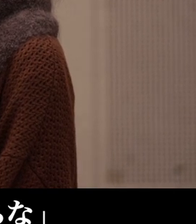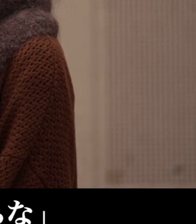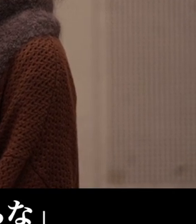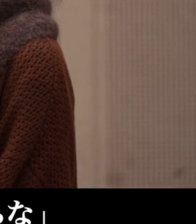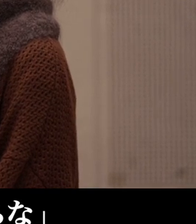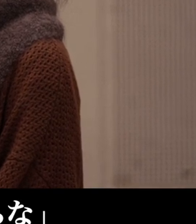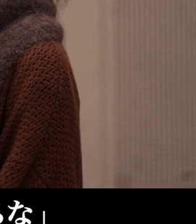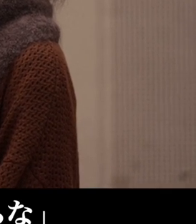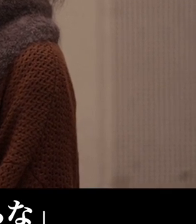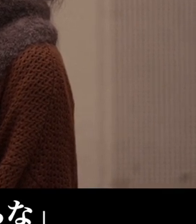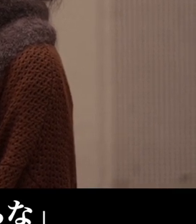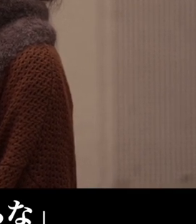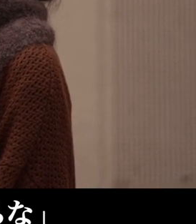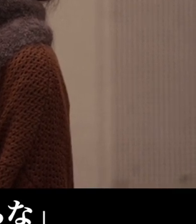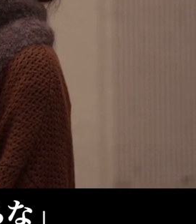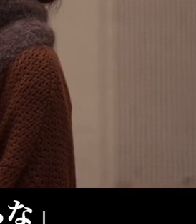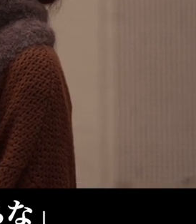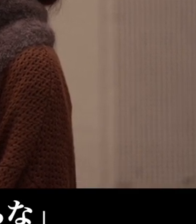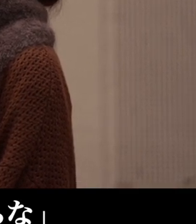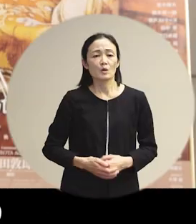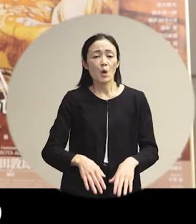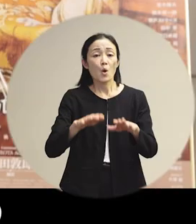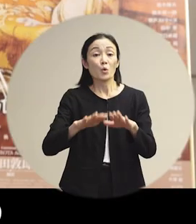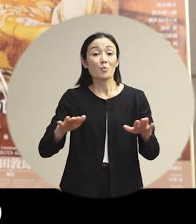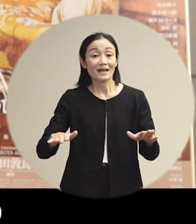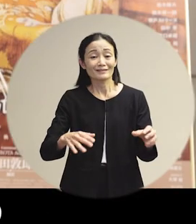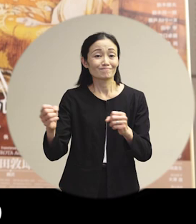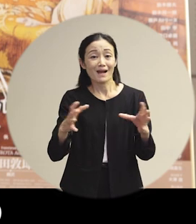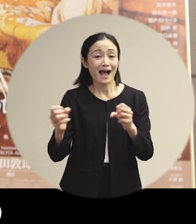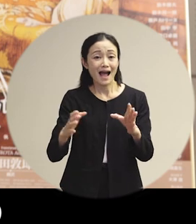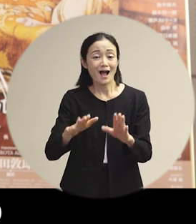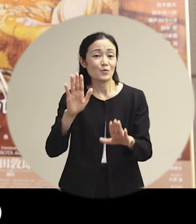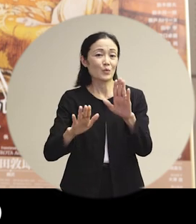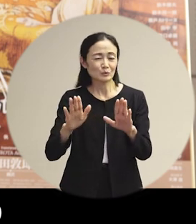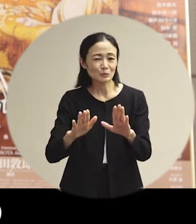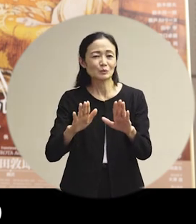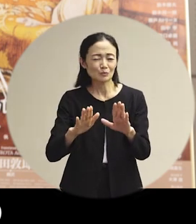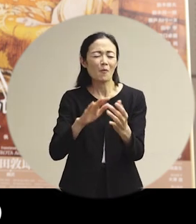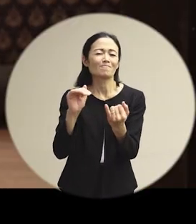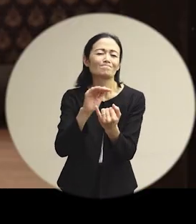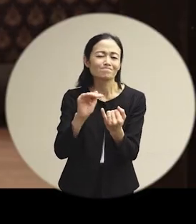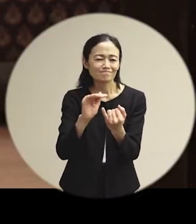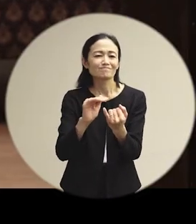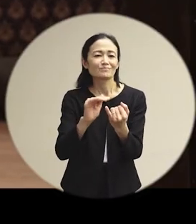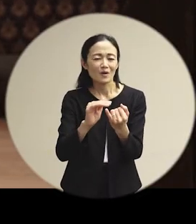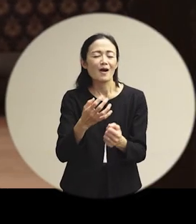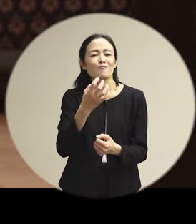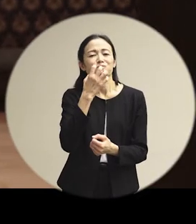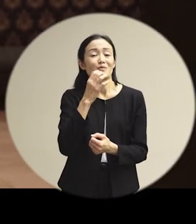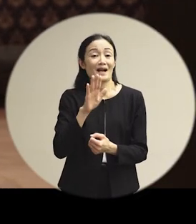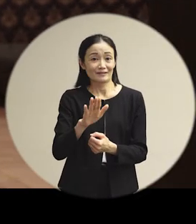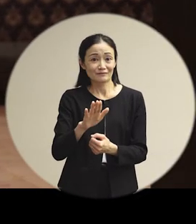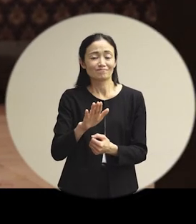お前たちの作った軍服で兵隊は死ぬんだからな。 子供たちのやり取りとかっていうのはすごく微笑ましかったり、クスッと笑えたりと